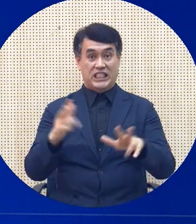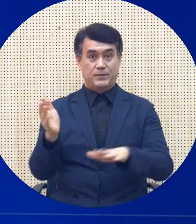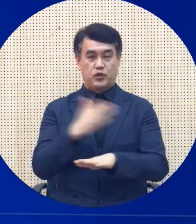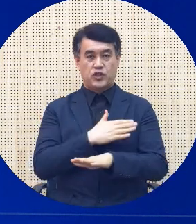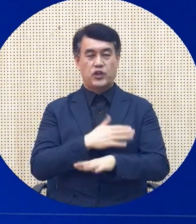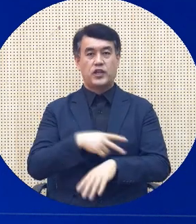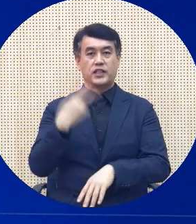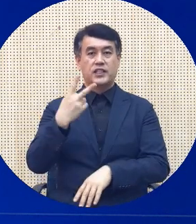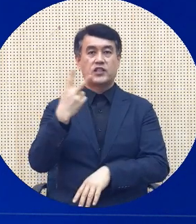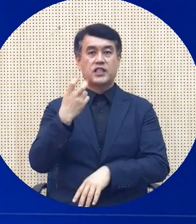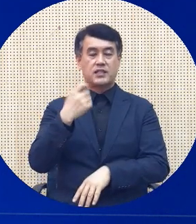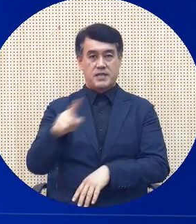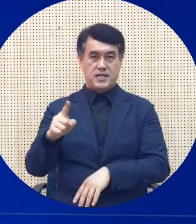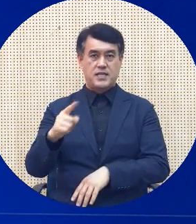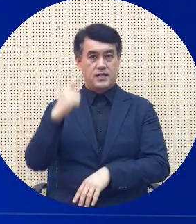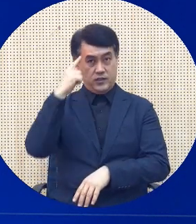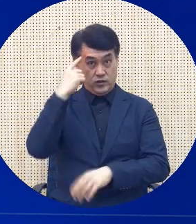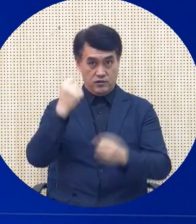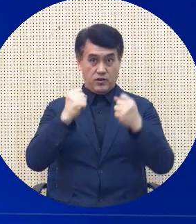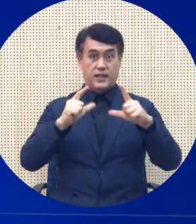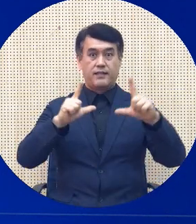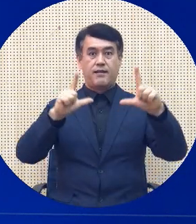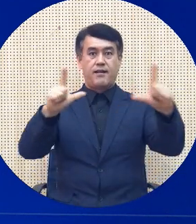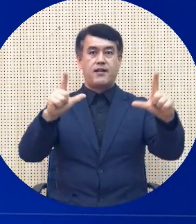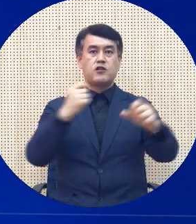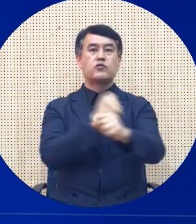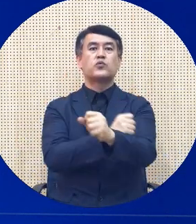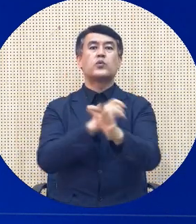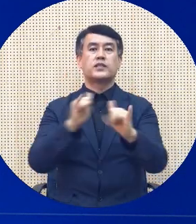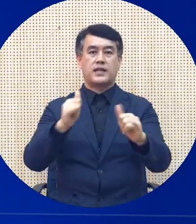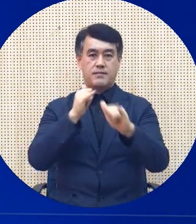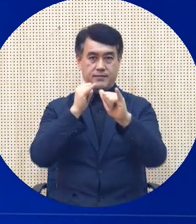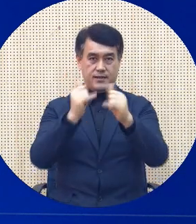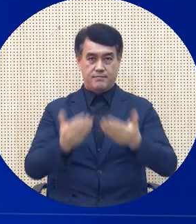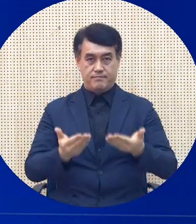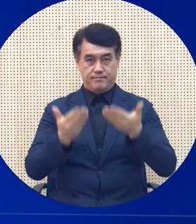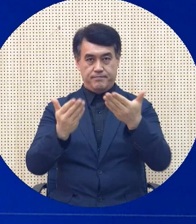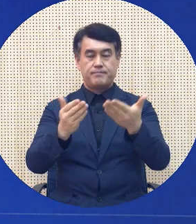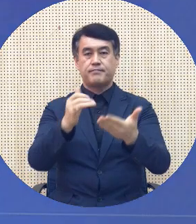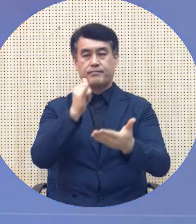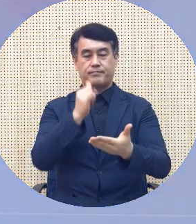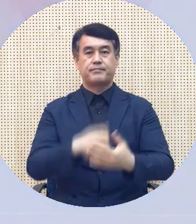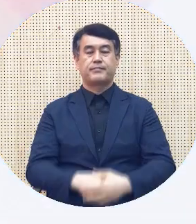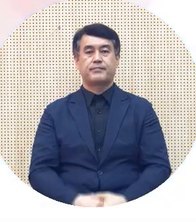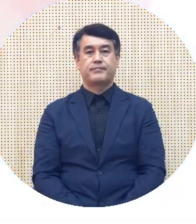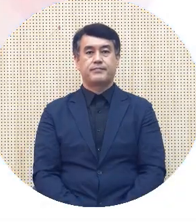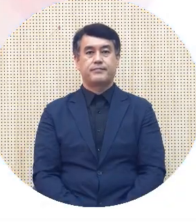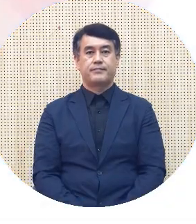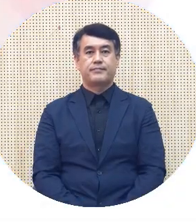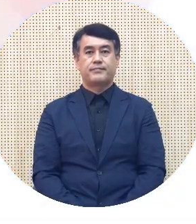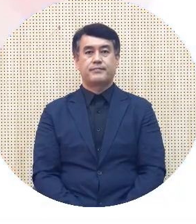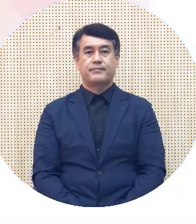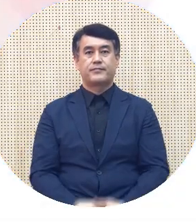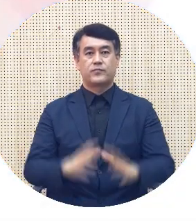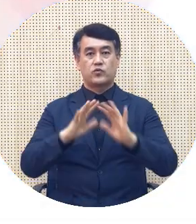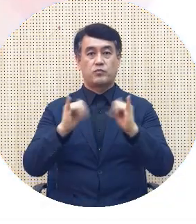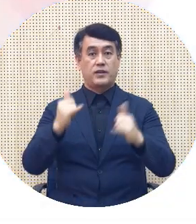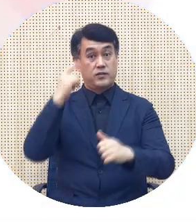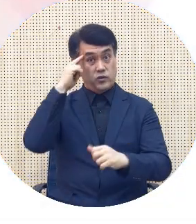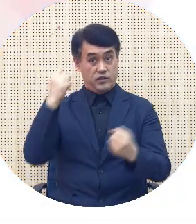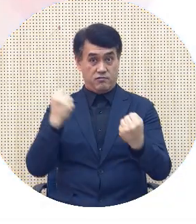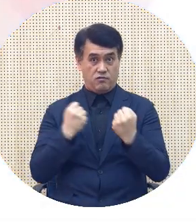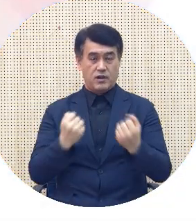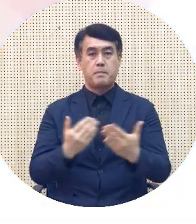지금부터는 2021년 정신건강의 날 유공자 포상 수여식을 진행하도록 하겠습니다. 국민의